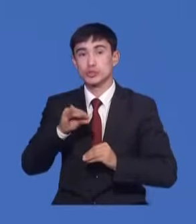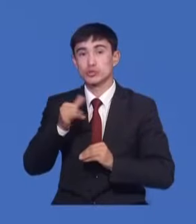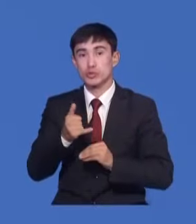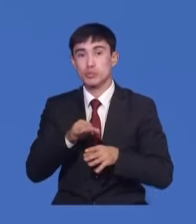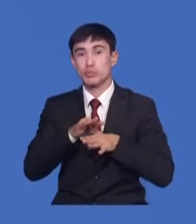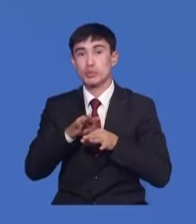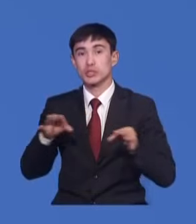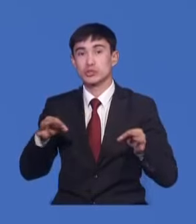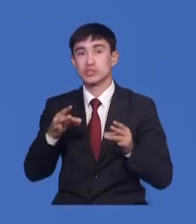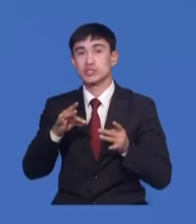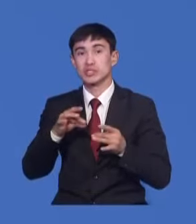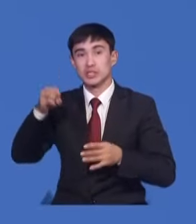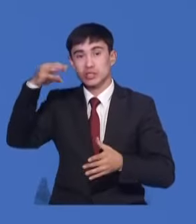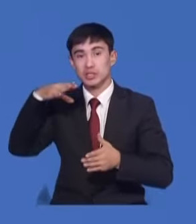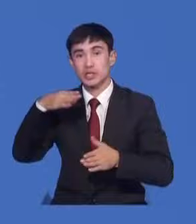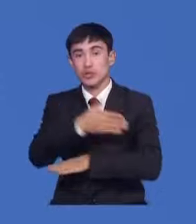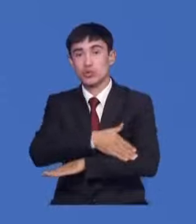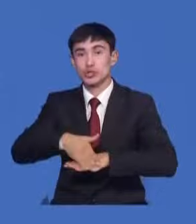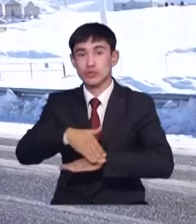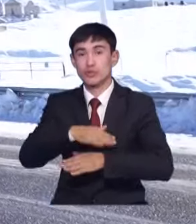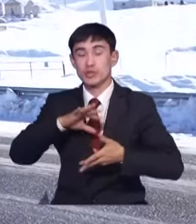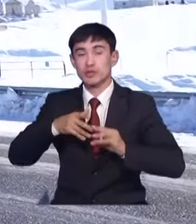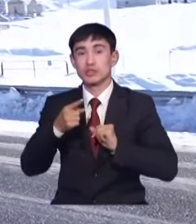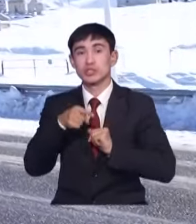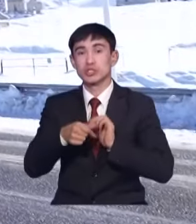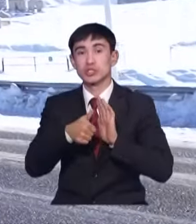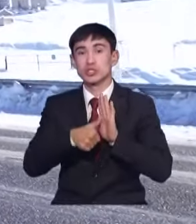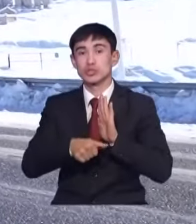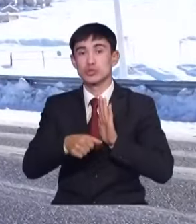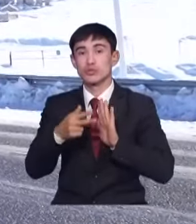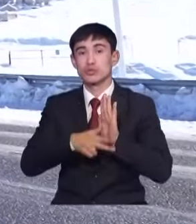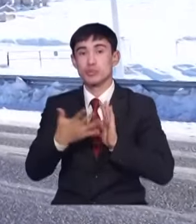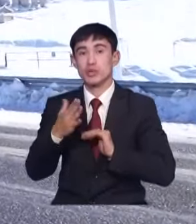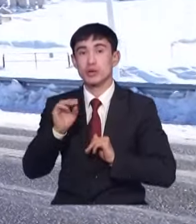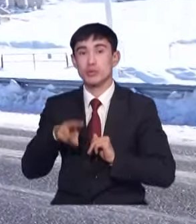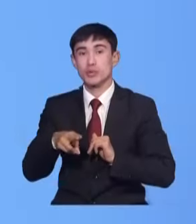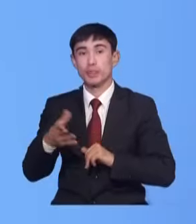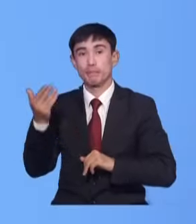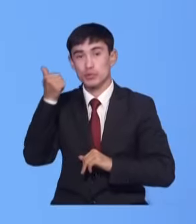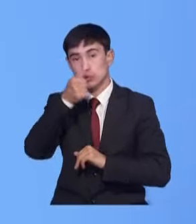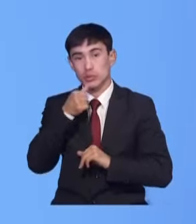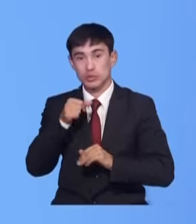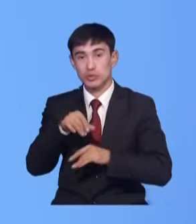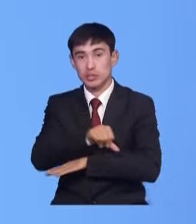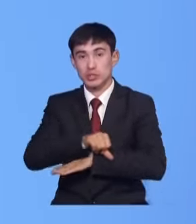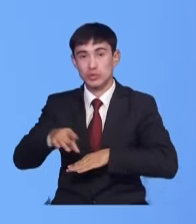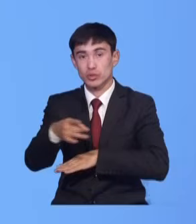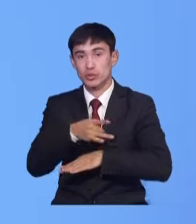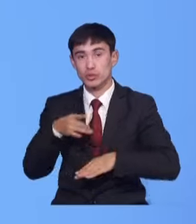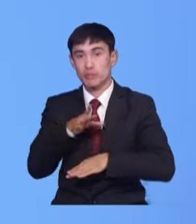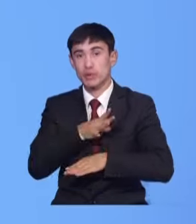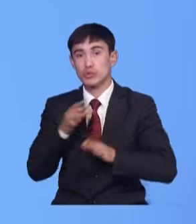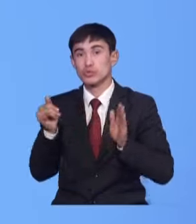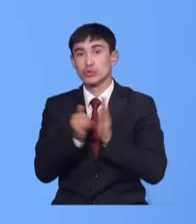тсу протяжённость сетей уличного освещения составляет 1.685 км в прошлом году на территории